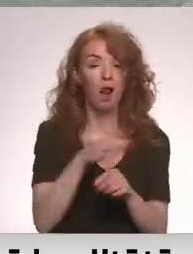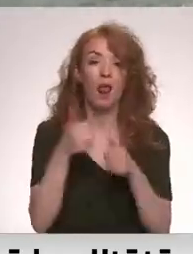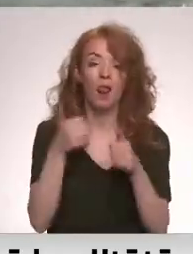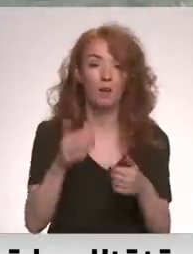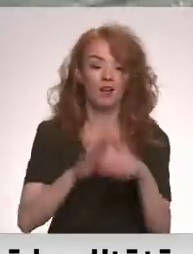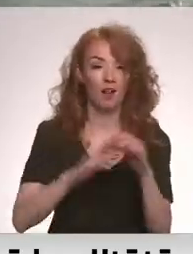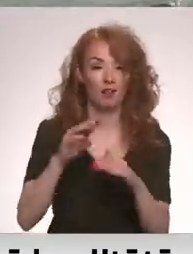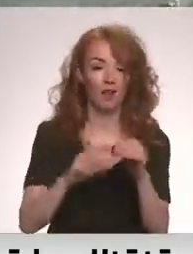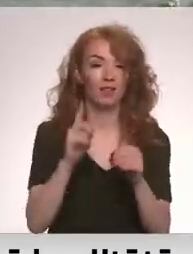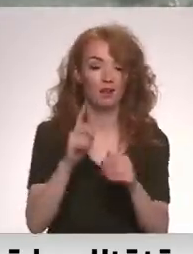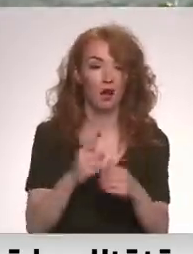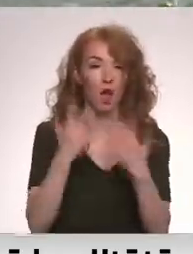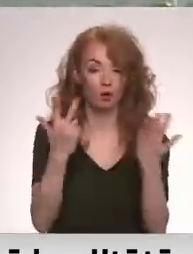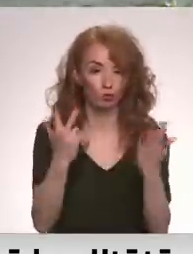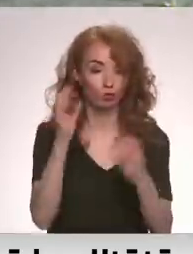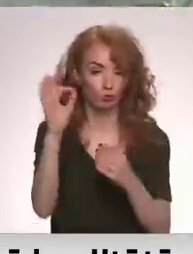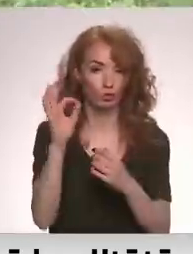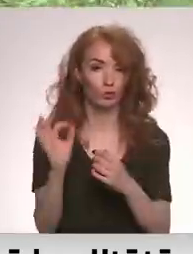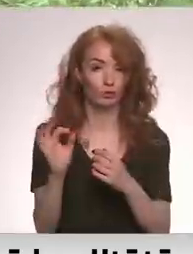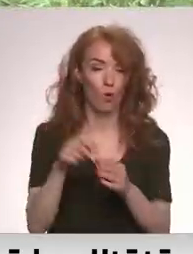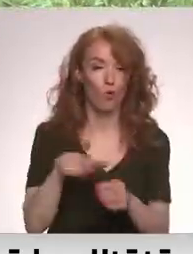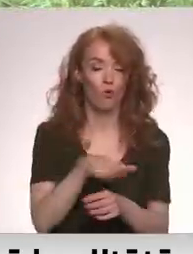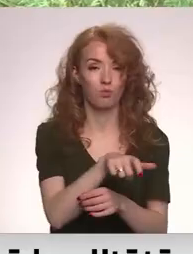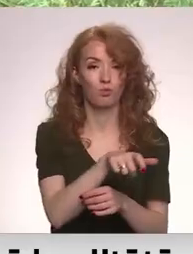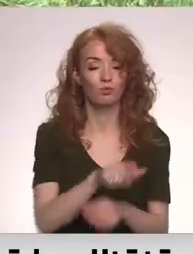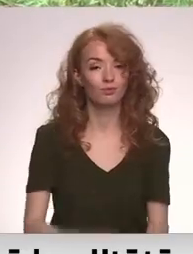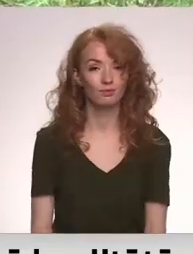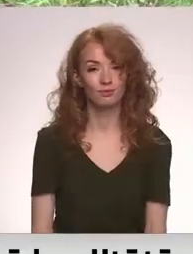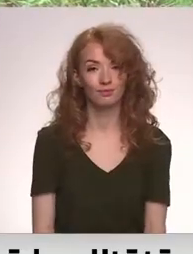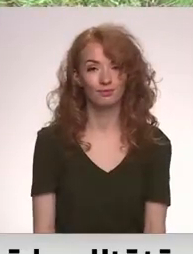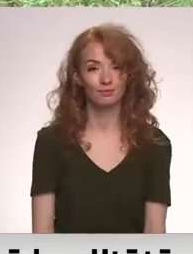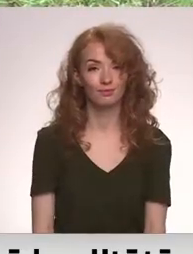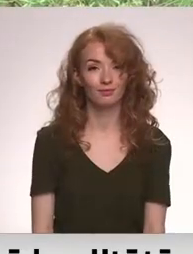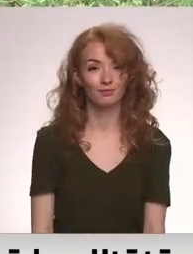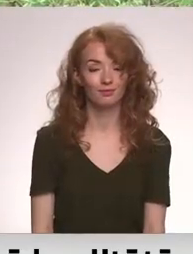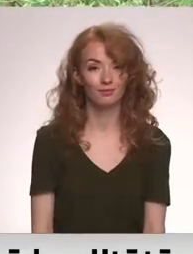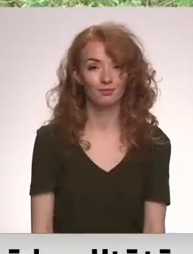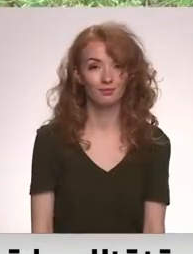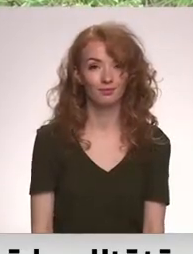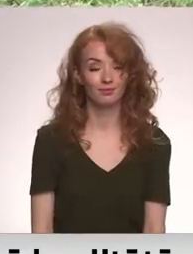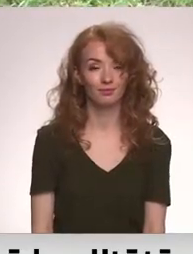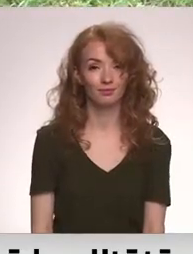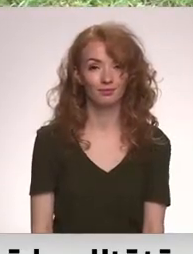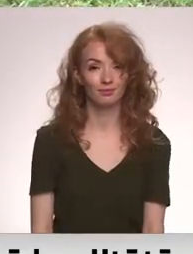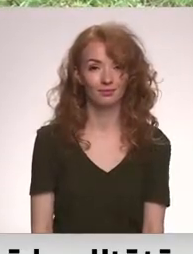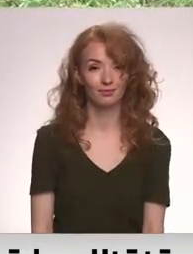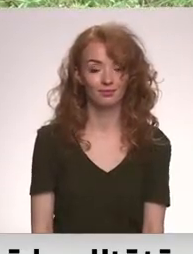ekoloģiskā kvalitātē esot tikai 8% upju. Sandra Leitāne, Andrs Pāns, Vidzemes televīzija.